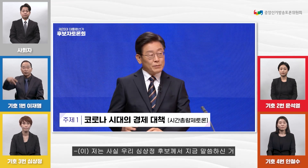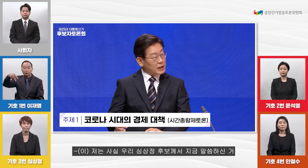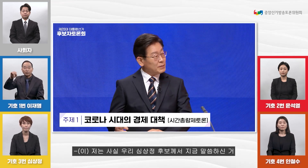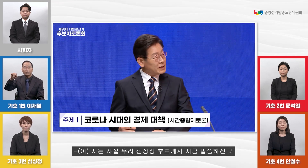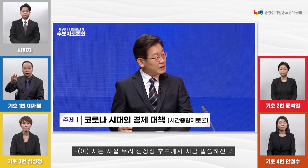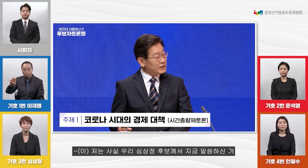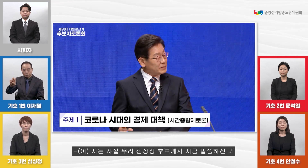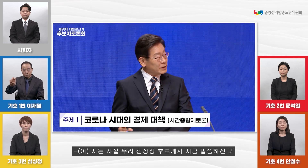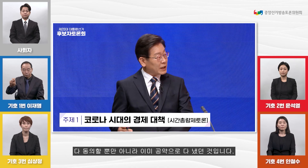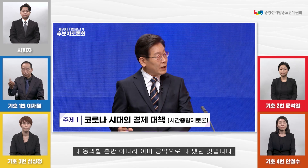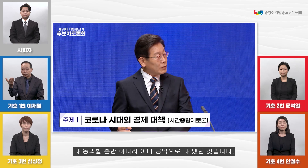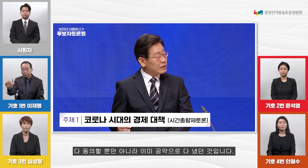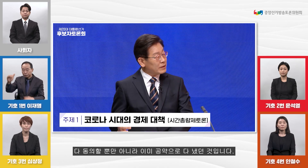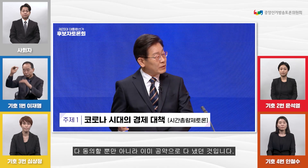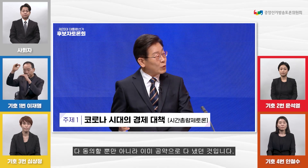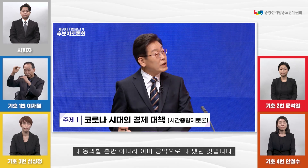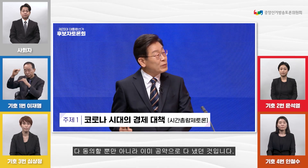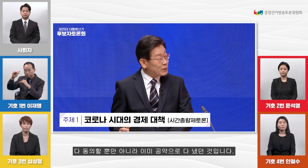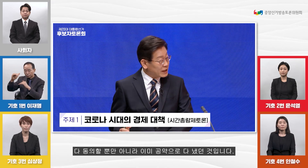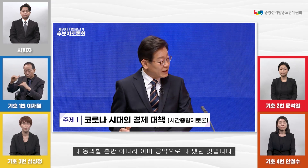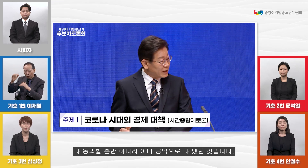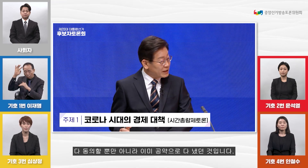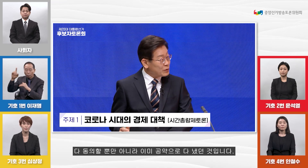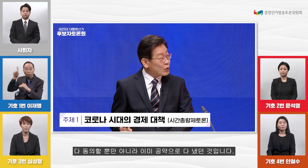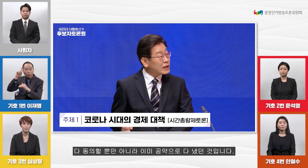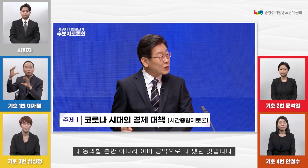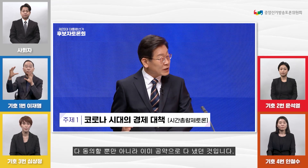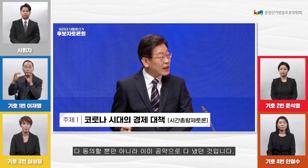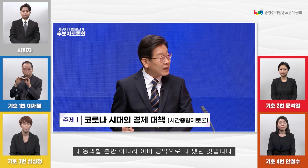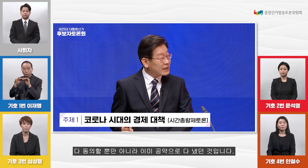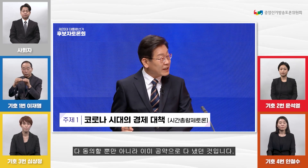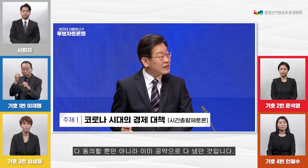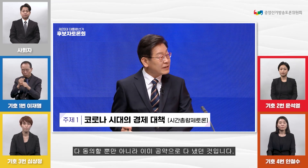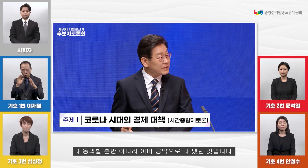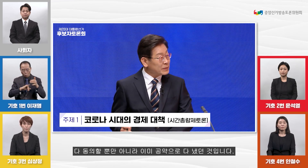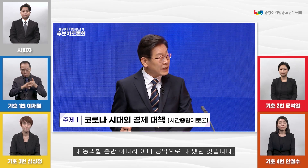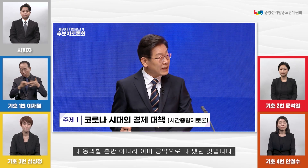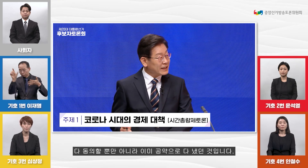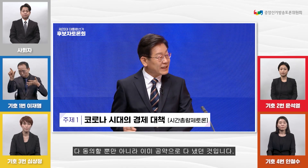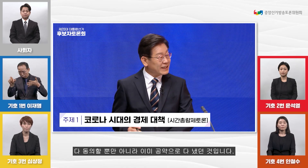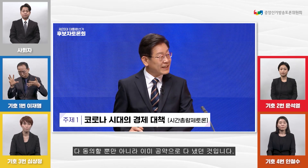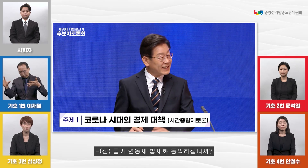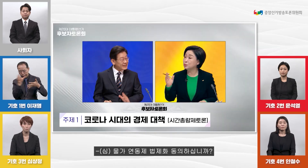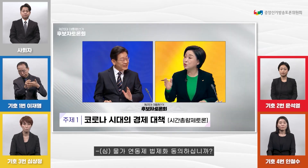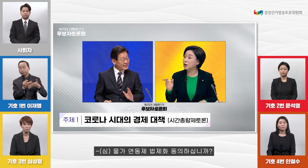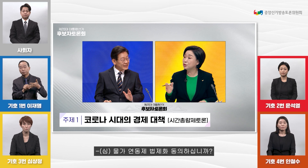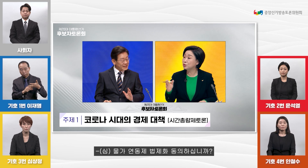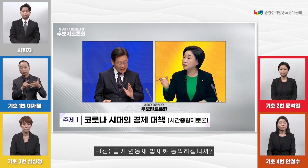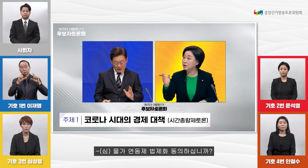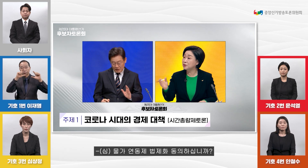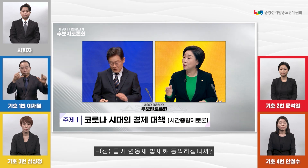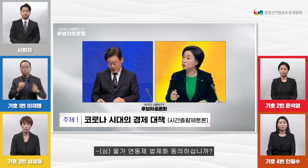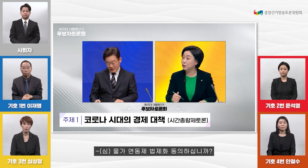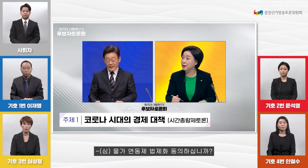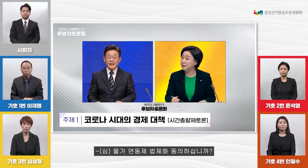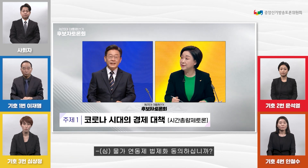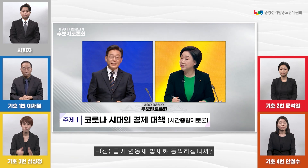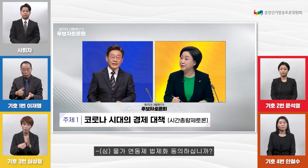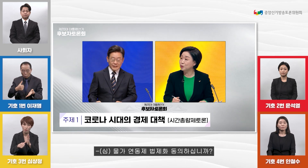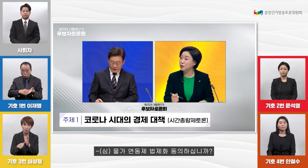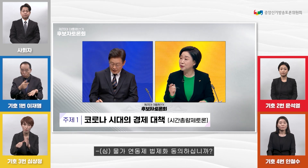후보께서 지금 말씀하신 거 다 동의할 뿐만 아니라 이미 공약으로 다 냈던 것입니다. 뭐 물가 연동제